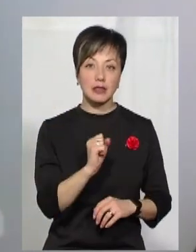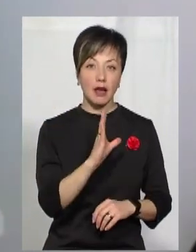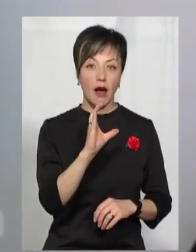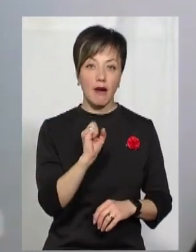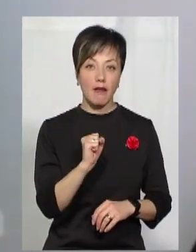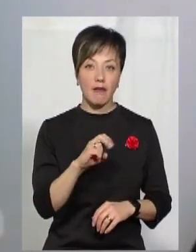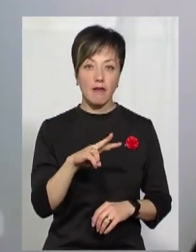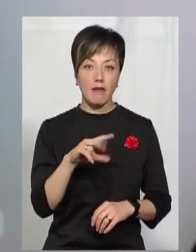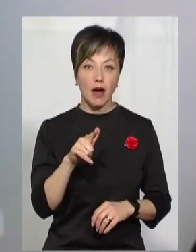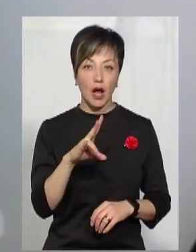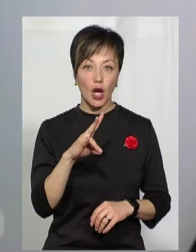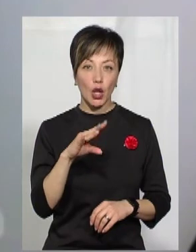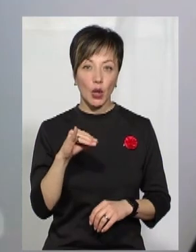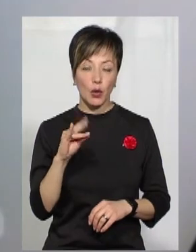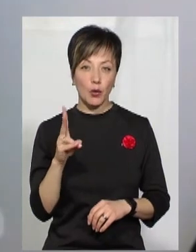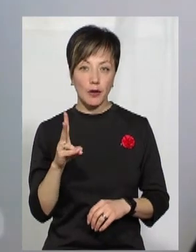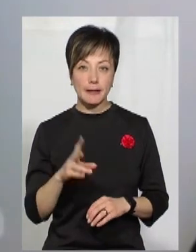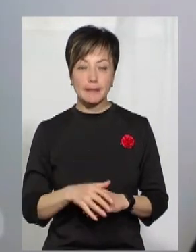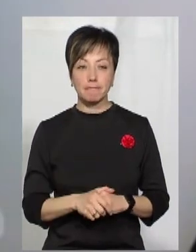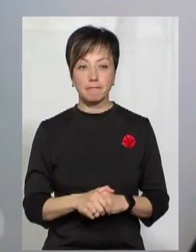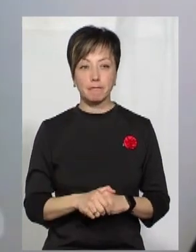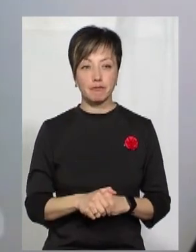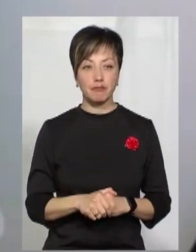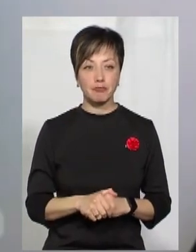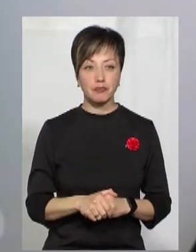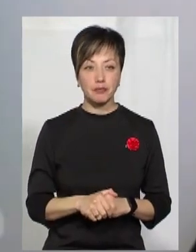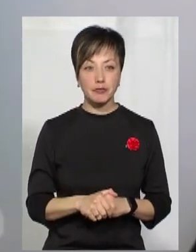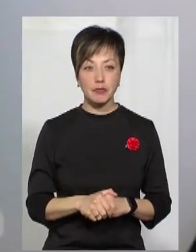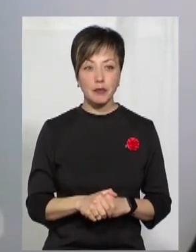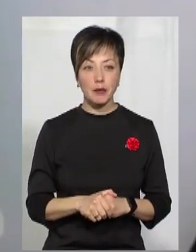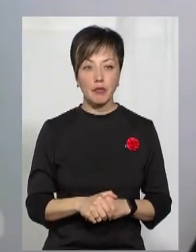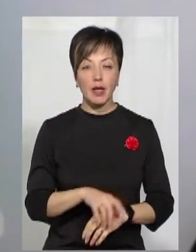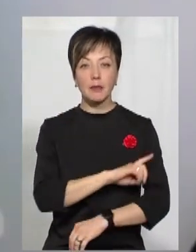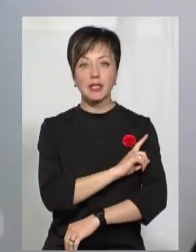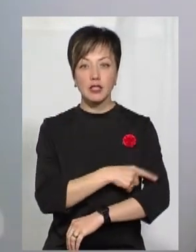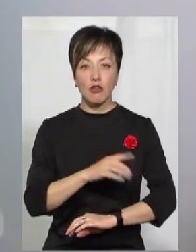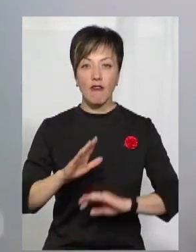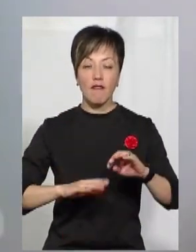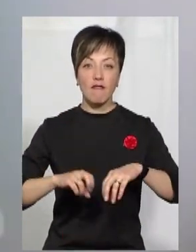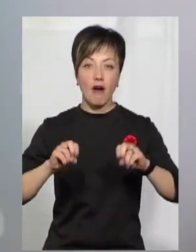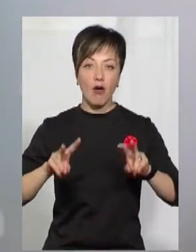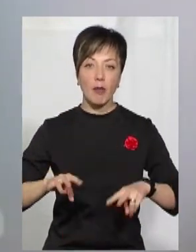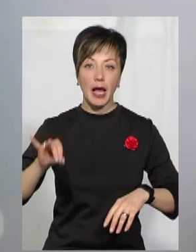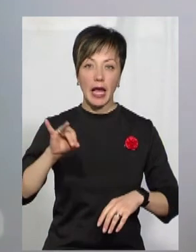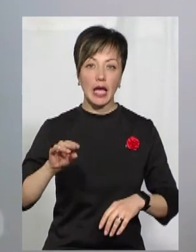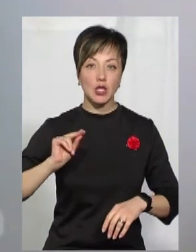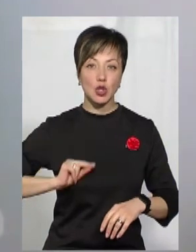мовити, підсилюючи фаховими істориками, аби вони свій вклад